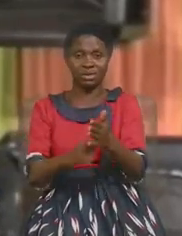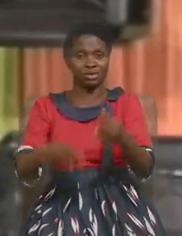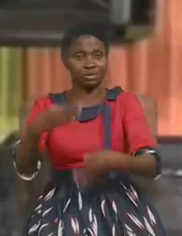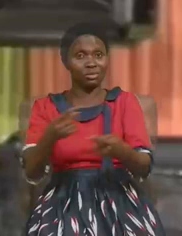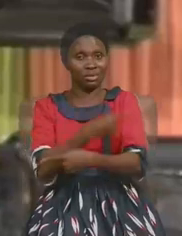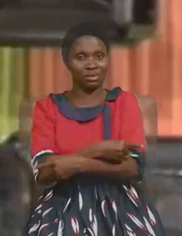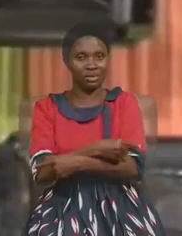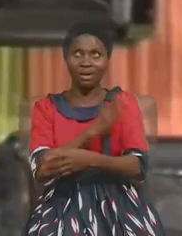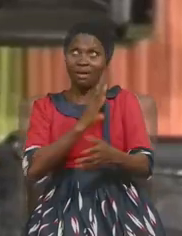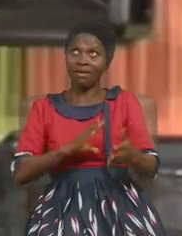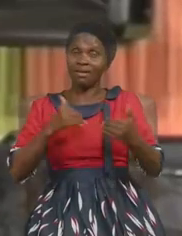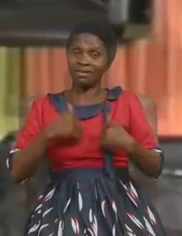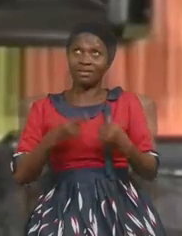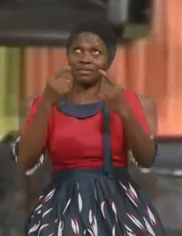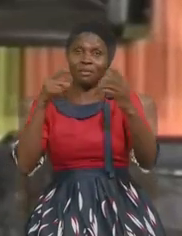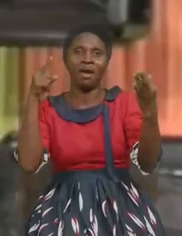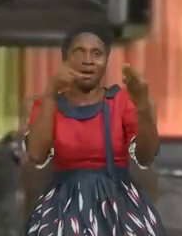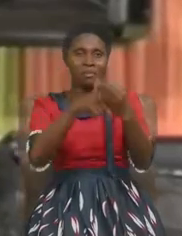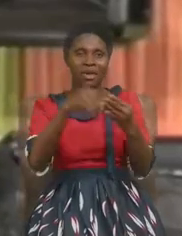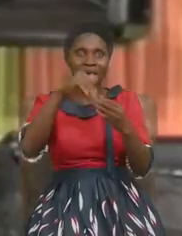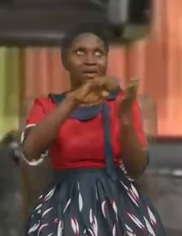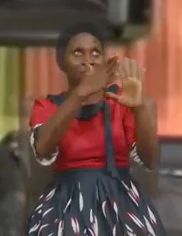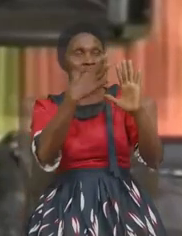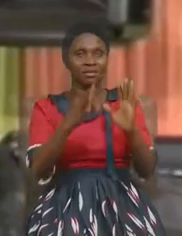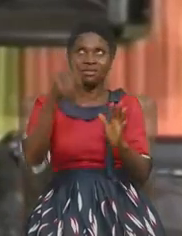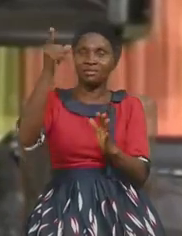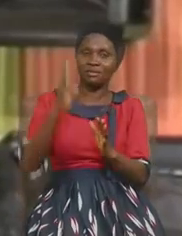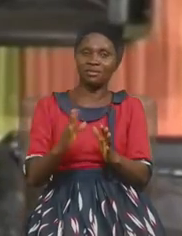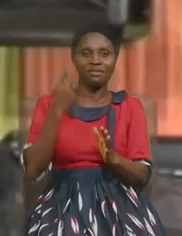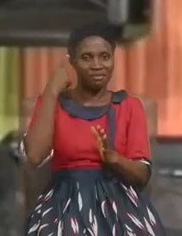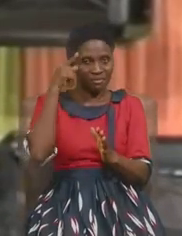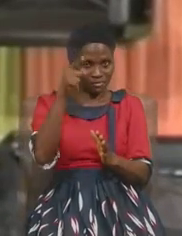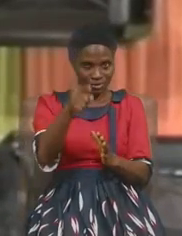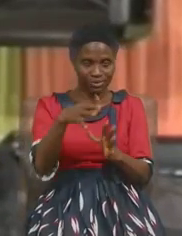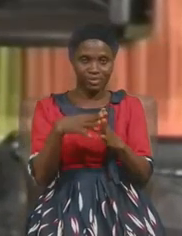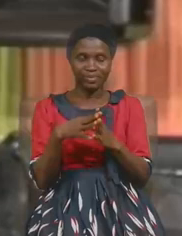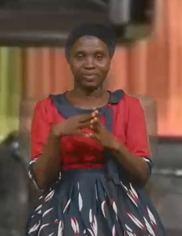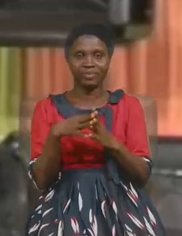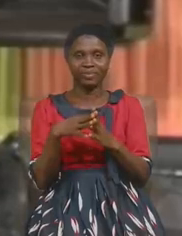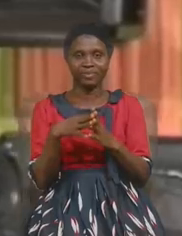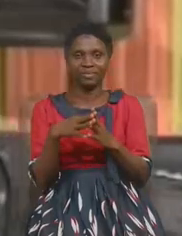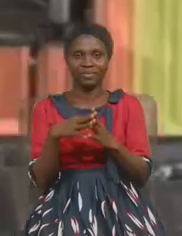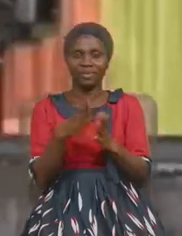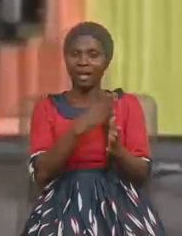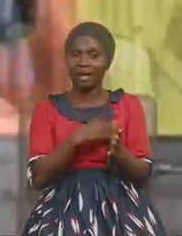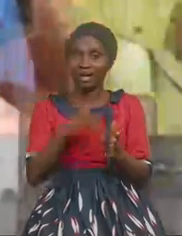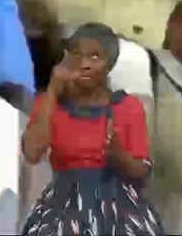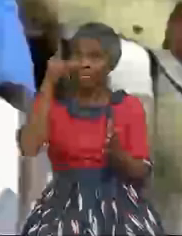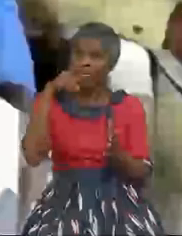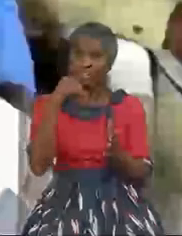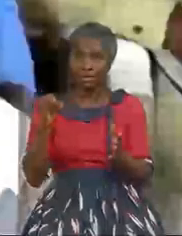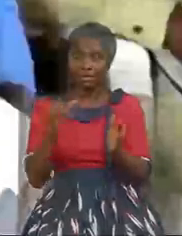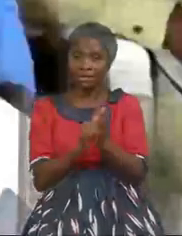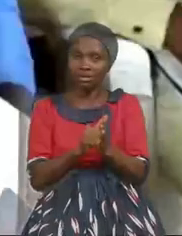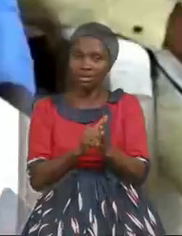Christ est apparu en la présence de Dieu pour toi. Et il dit, je suis mort pour